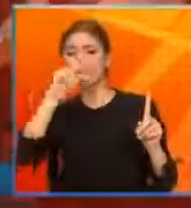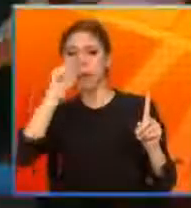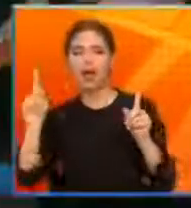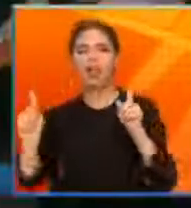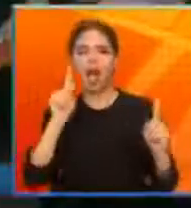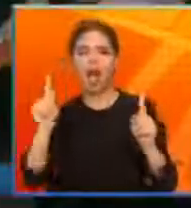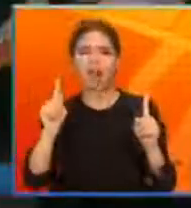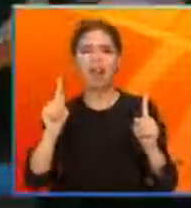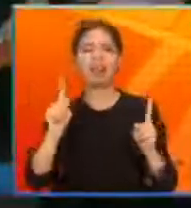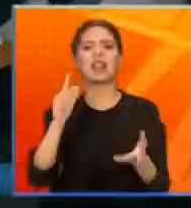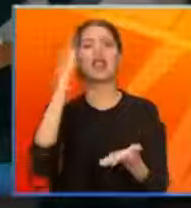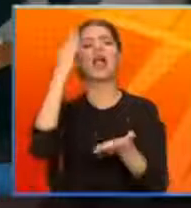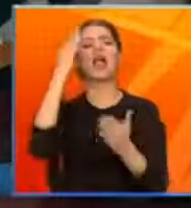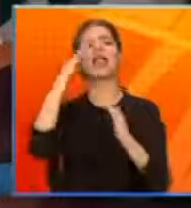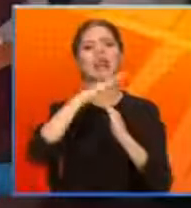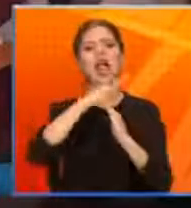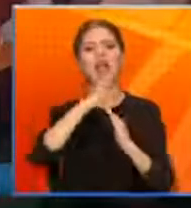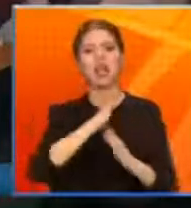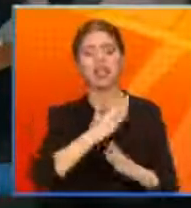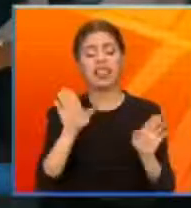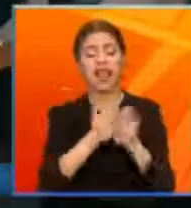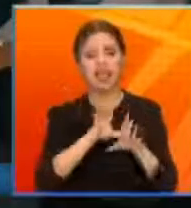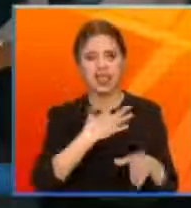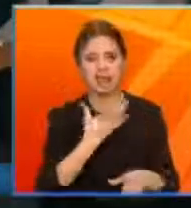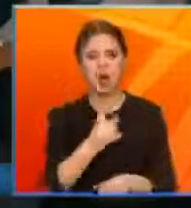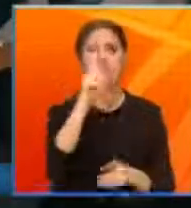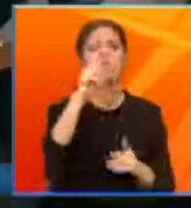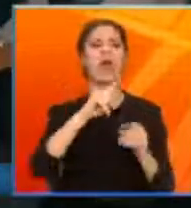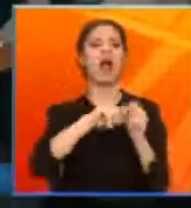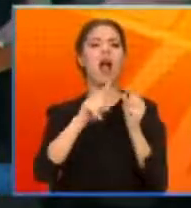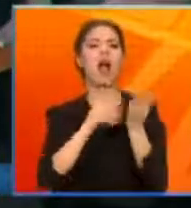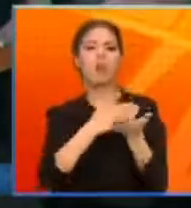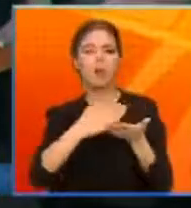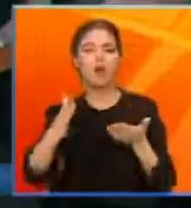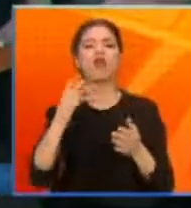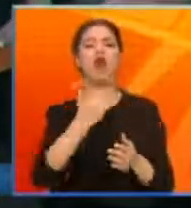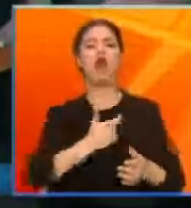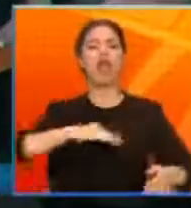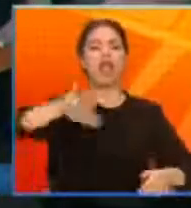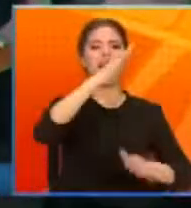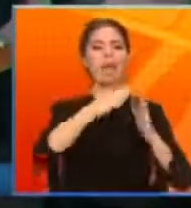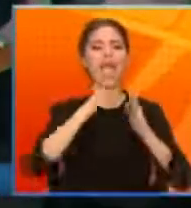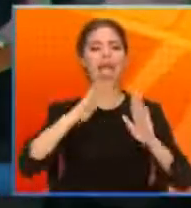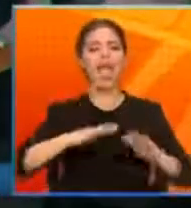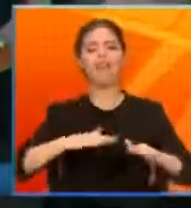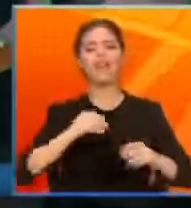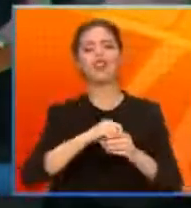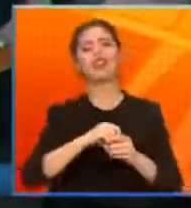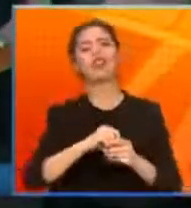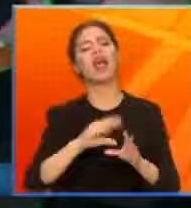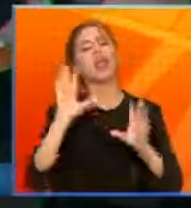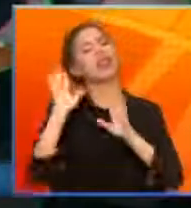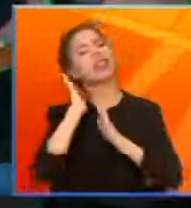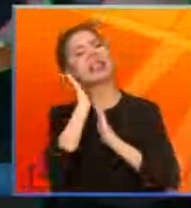geri çekildi aslında. Yani haftaya okul yok. Bir hafta boyunca öğrenciler evlerinde dinlenecek. Tabii kitap okumayı da